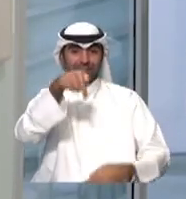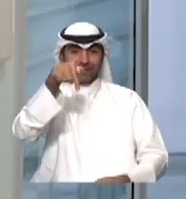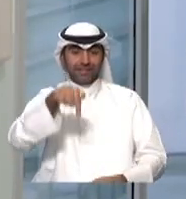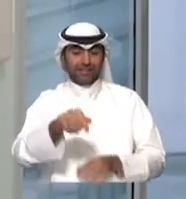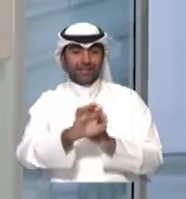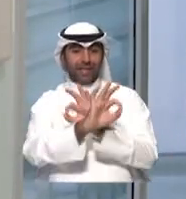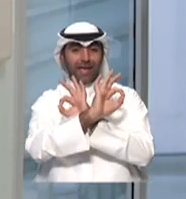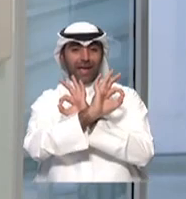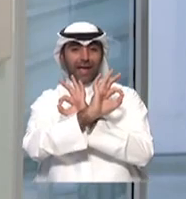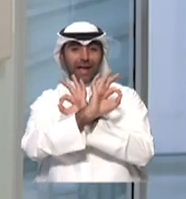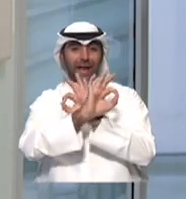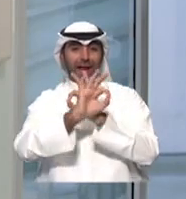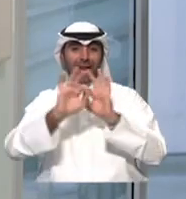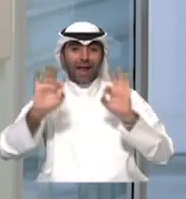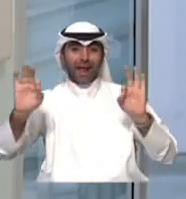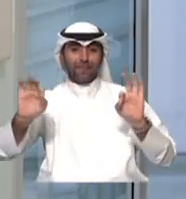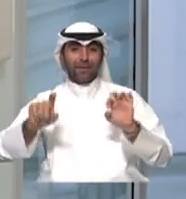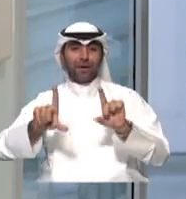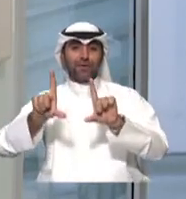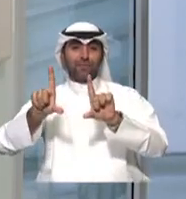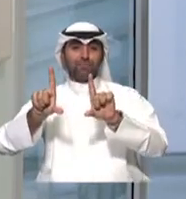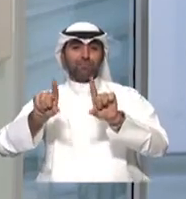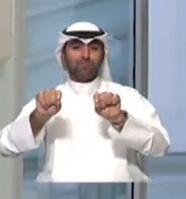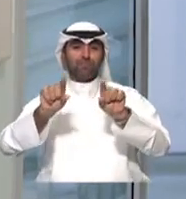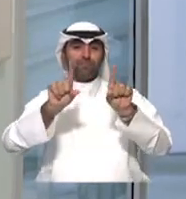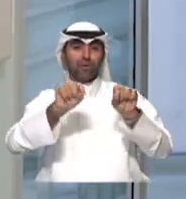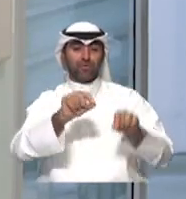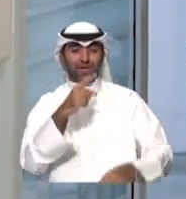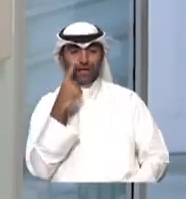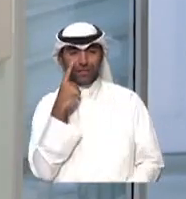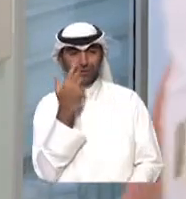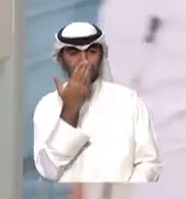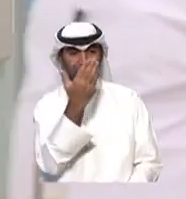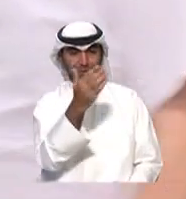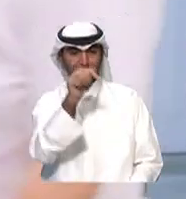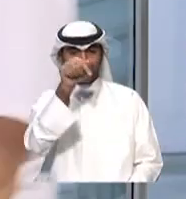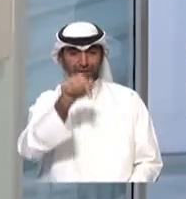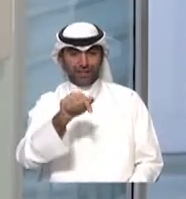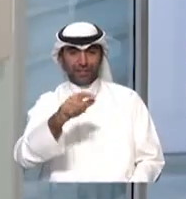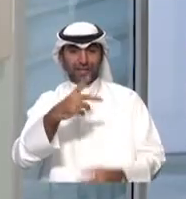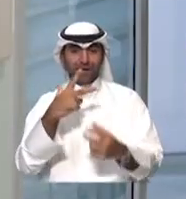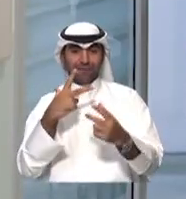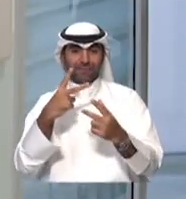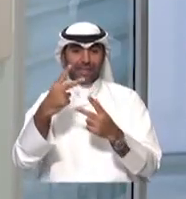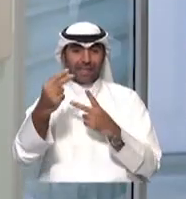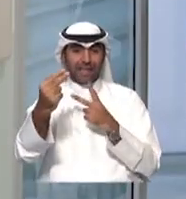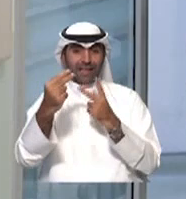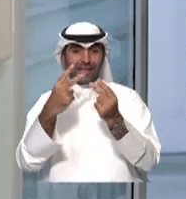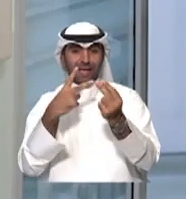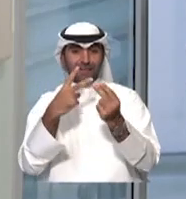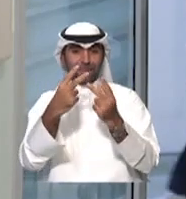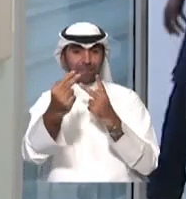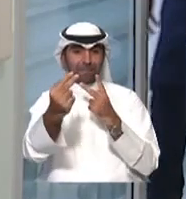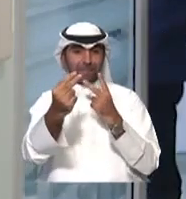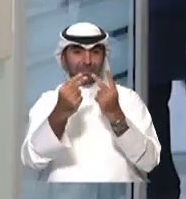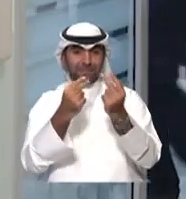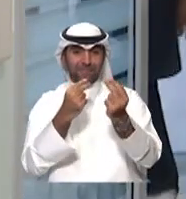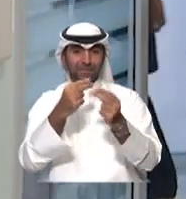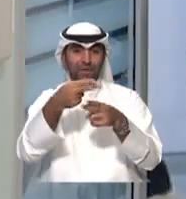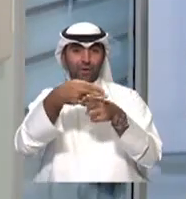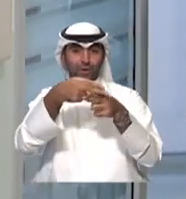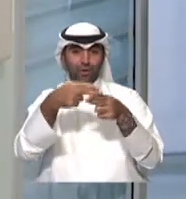عام الحالات الدخول الكوفيد نزلت تقريبا بنسبة 80% عن شهر يونيو، وهذا شيء جدا